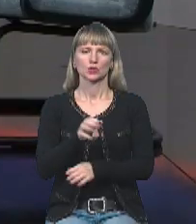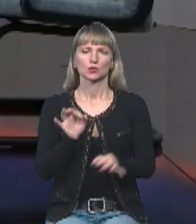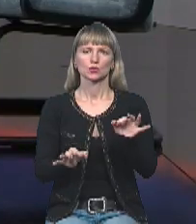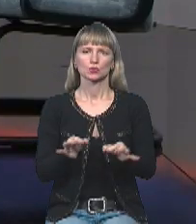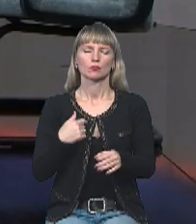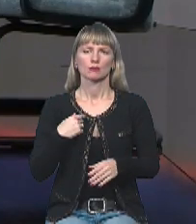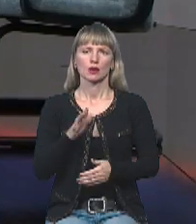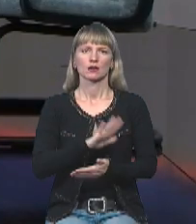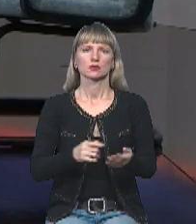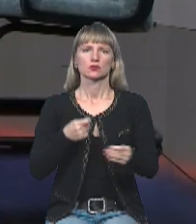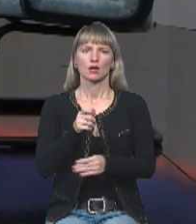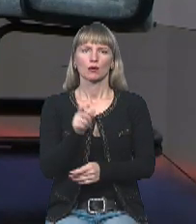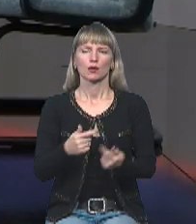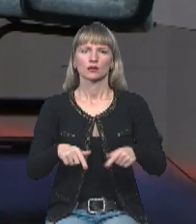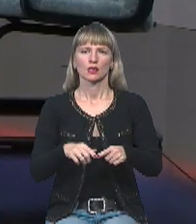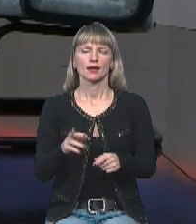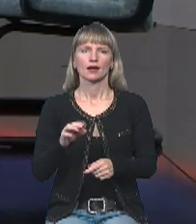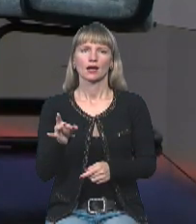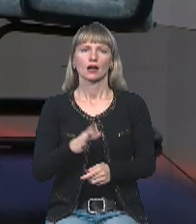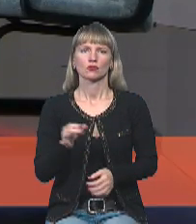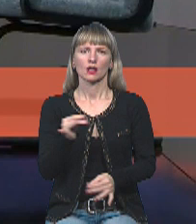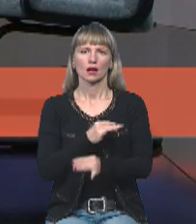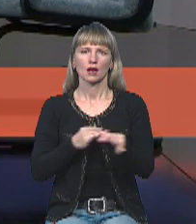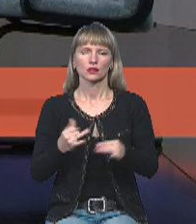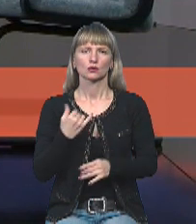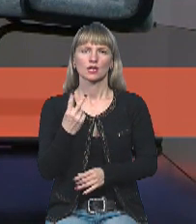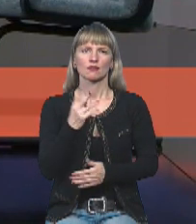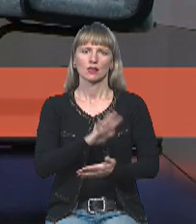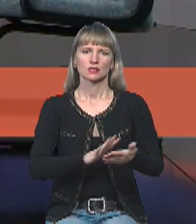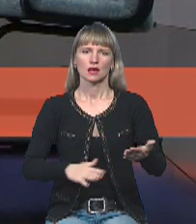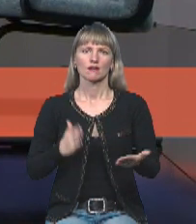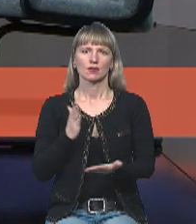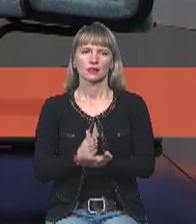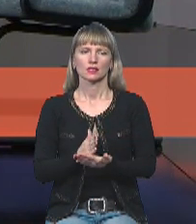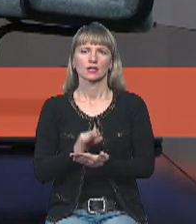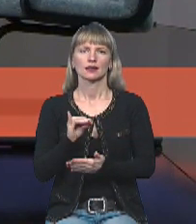громадська організація, позиваємося як районна рада. У нас два позови